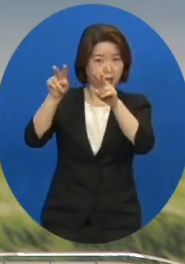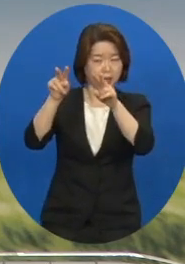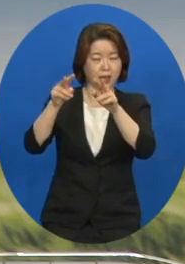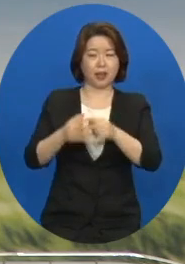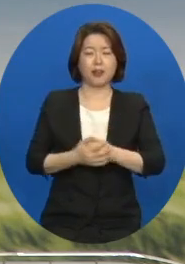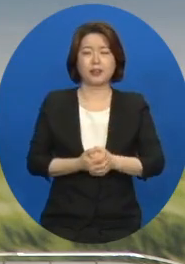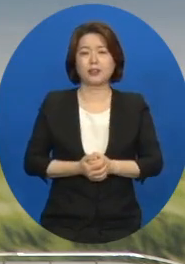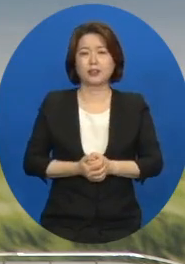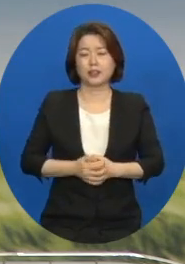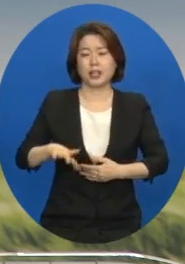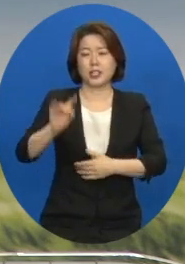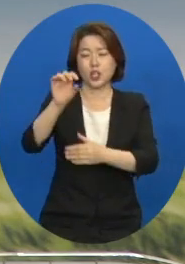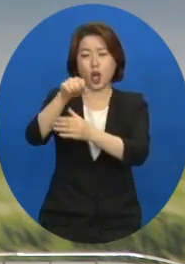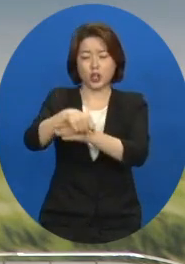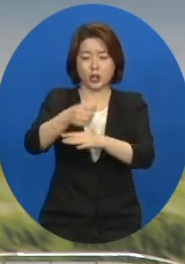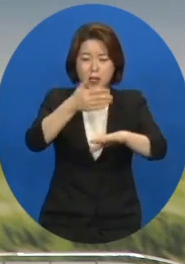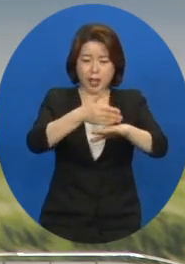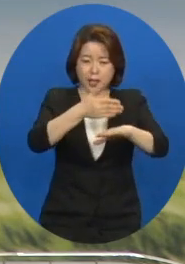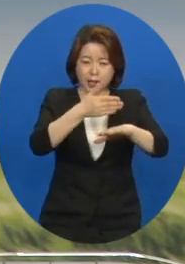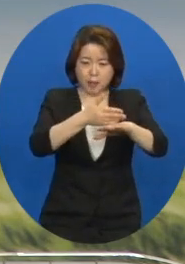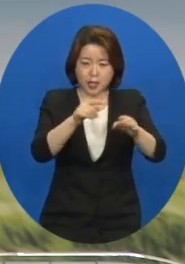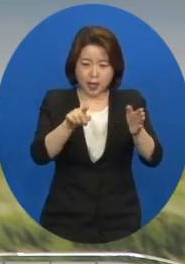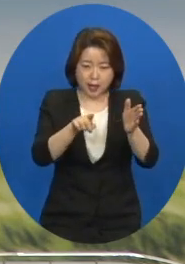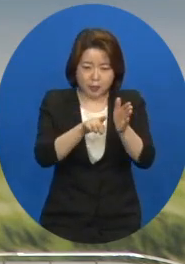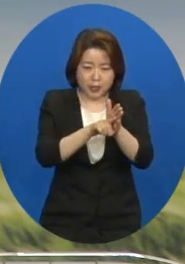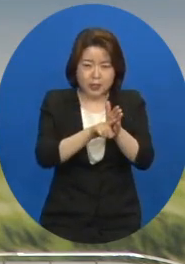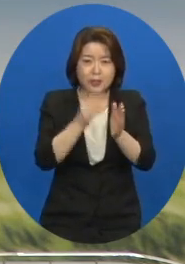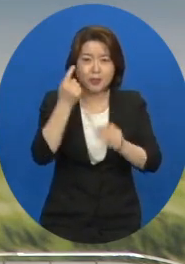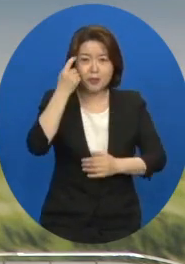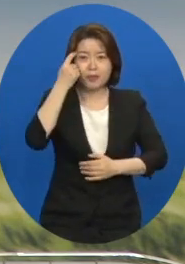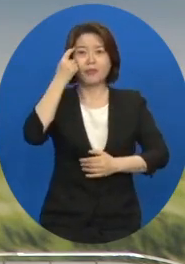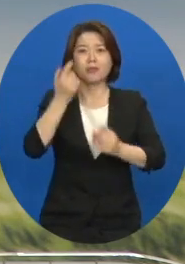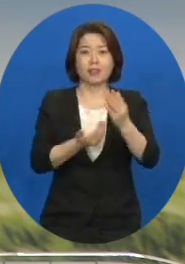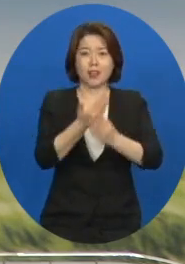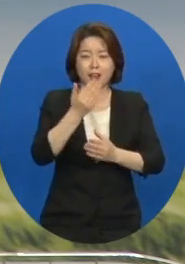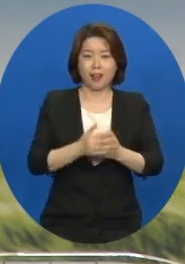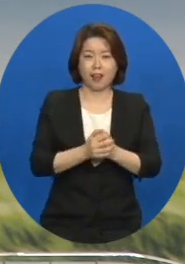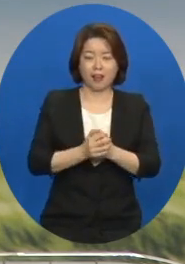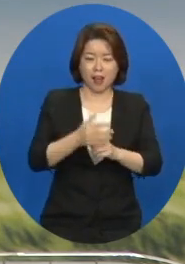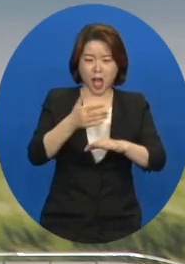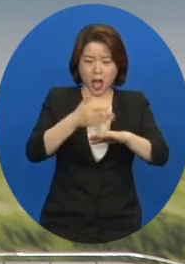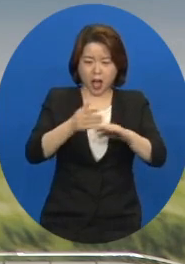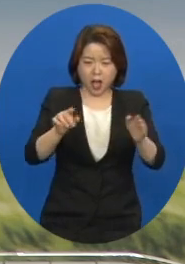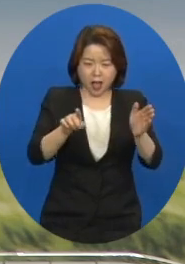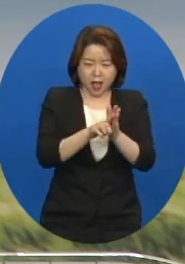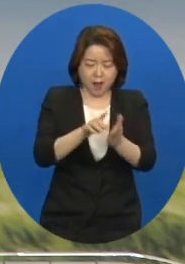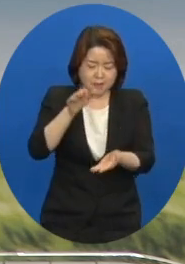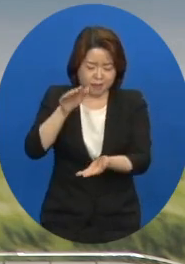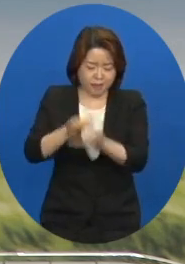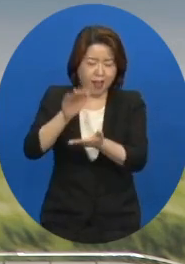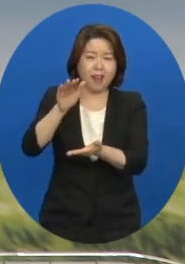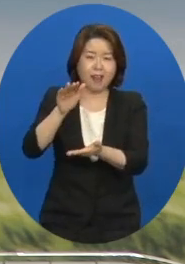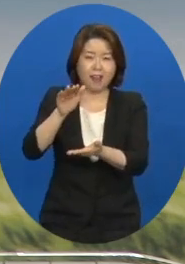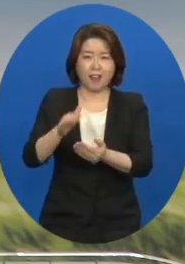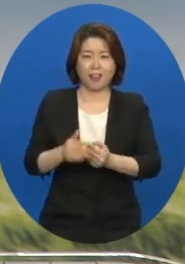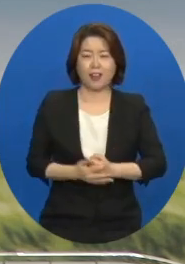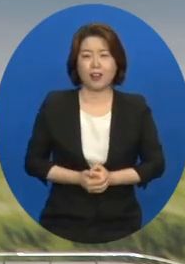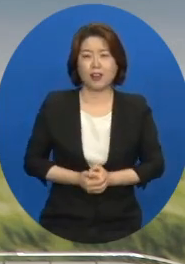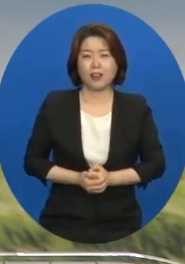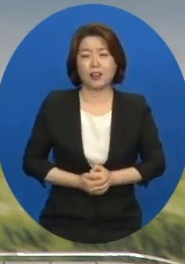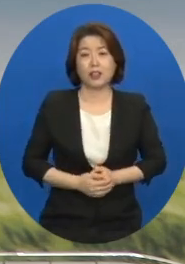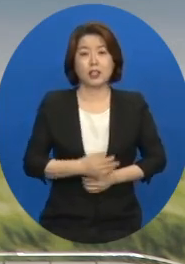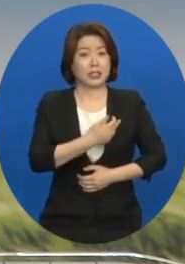우리는 첫 열매 감사의 믿음이 생깁니다. 감사 신앙이 뜨거워지는 거예요. 사도